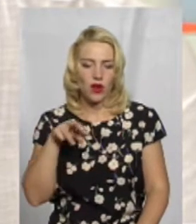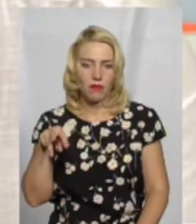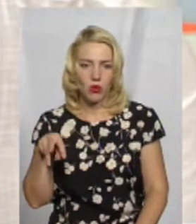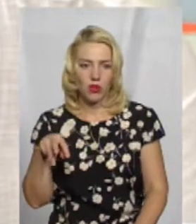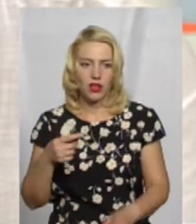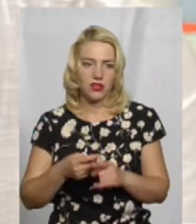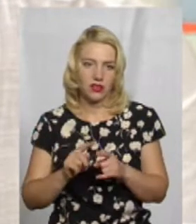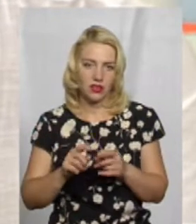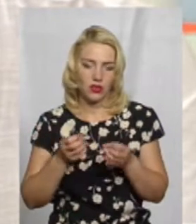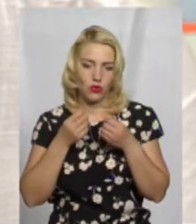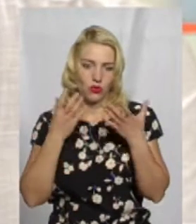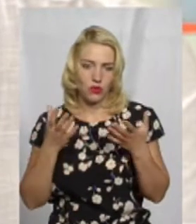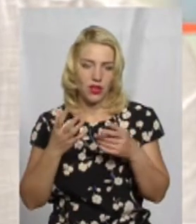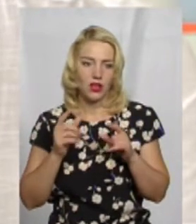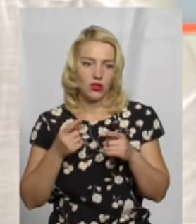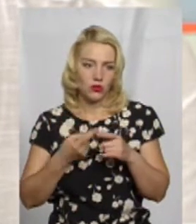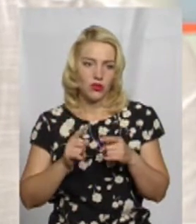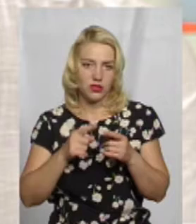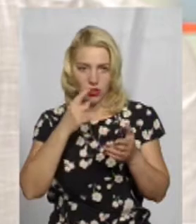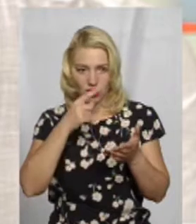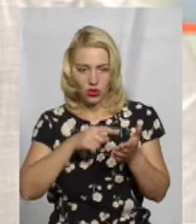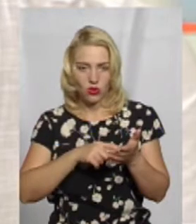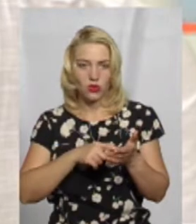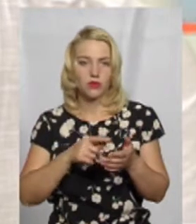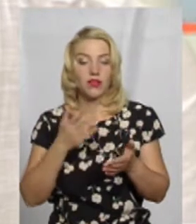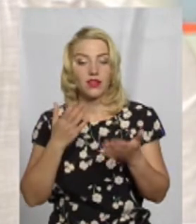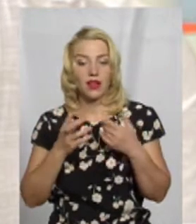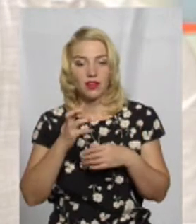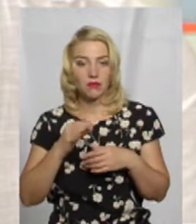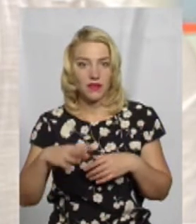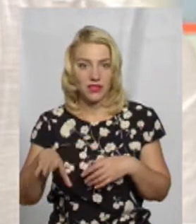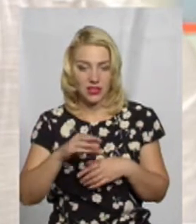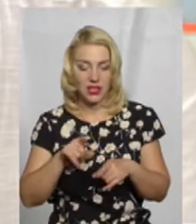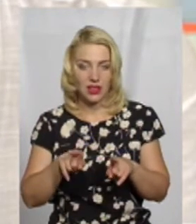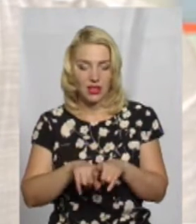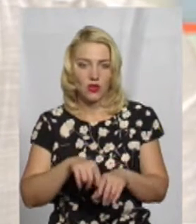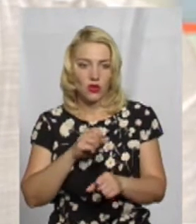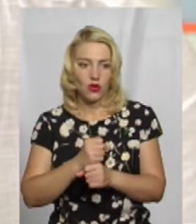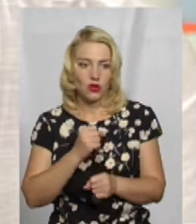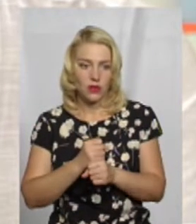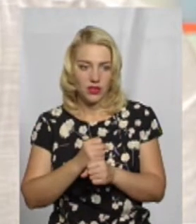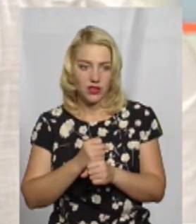І це дуже добре. Тому воно і доступне. А якби всі так робили і